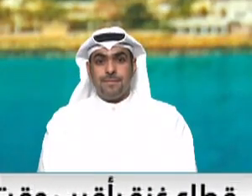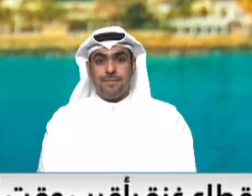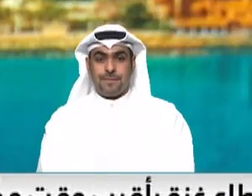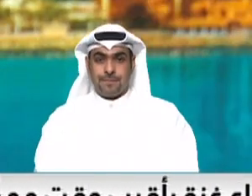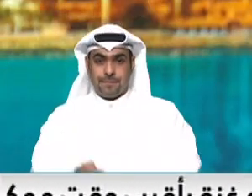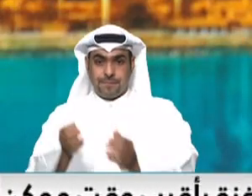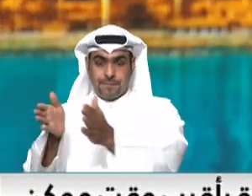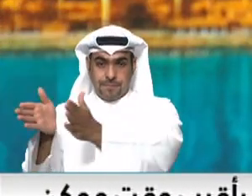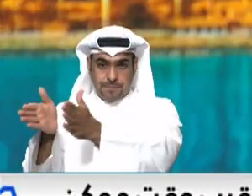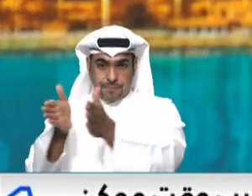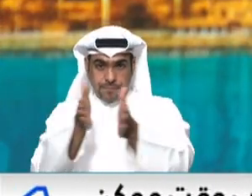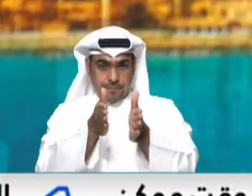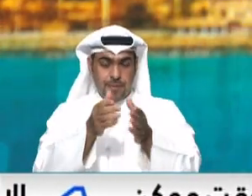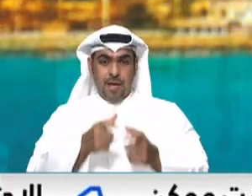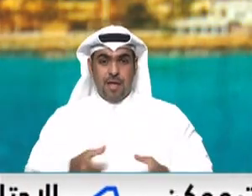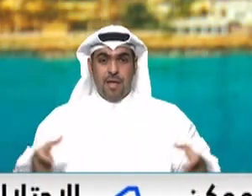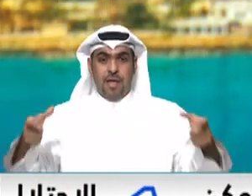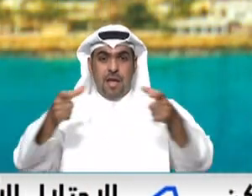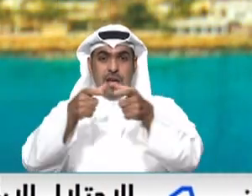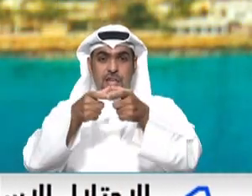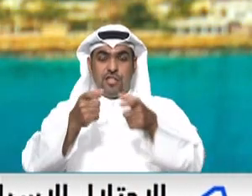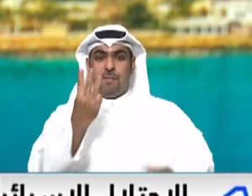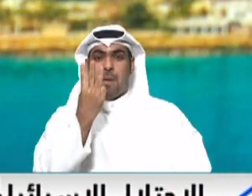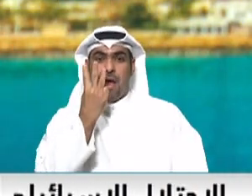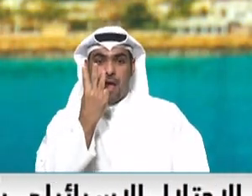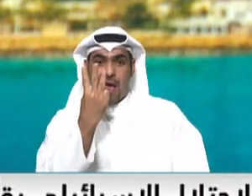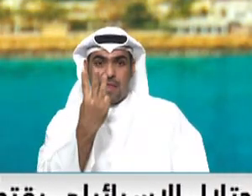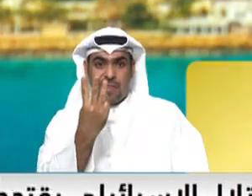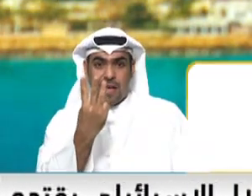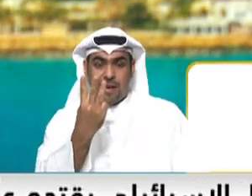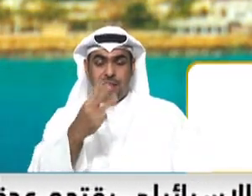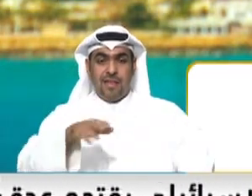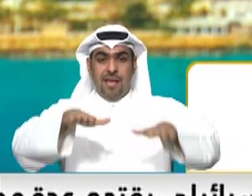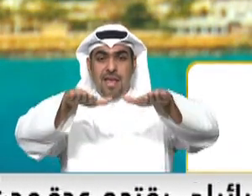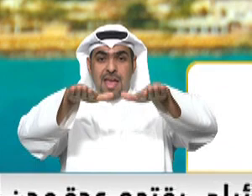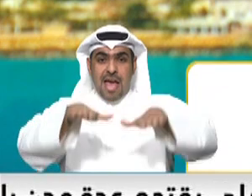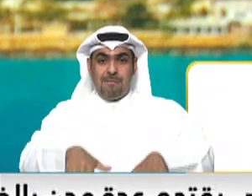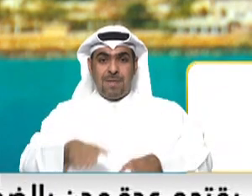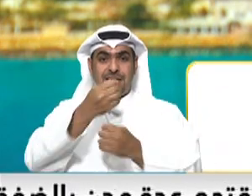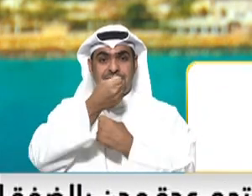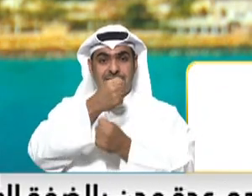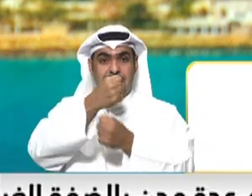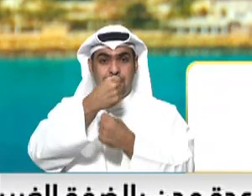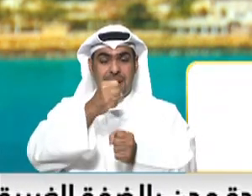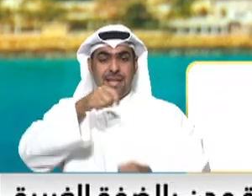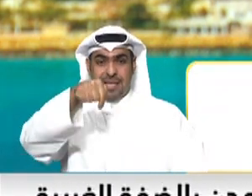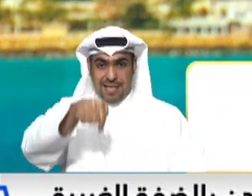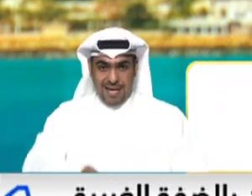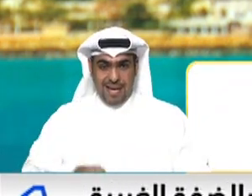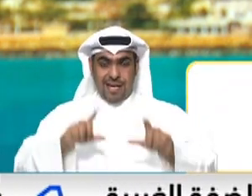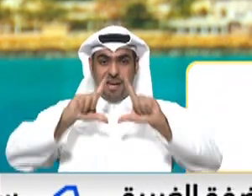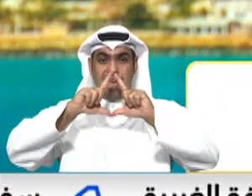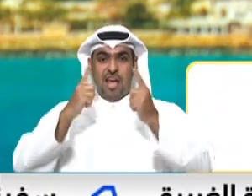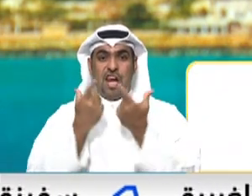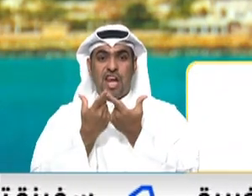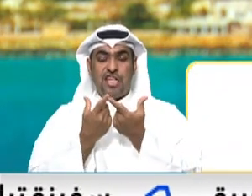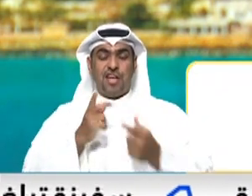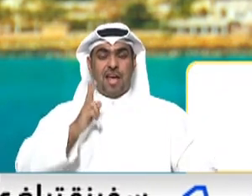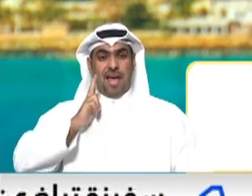ضمن جدول أعمال الاجتماع الثالث للجنة محافظة العاصمة من دور الانعقاد الثالث للفصل التشريعي